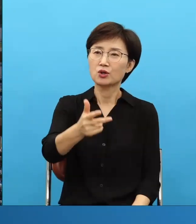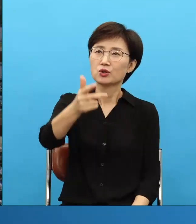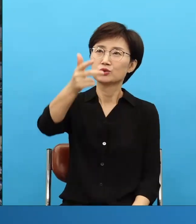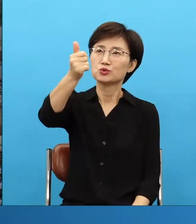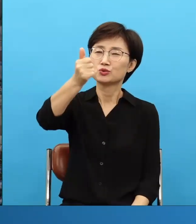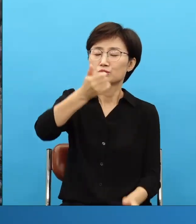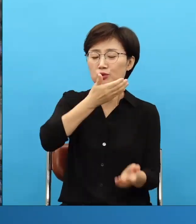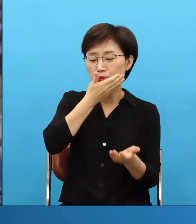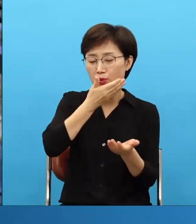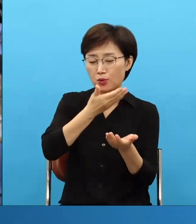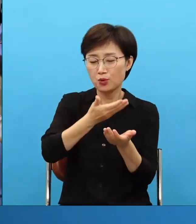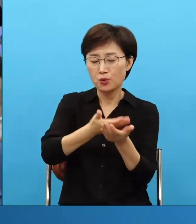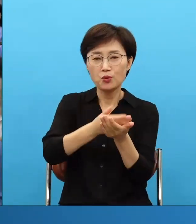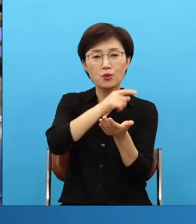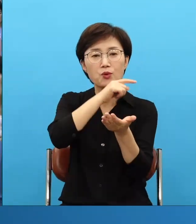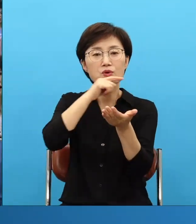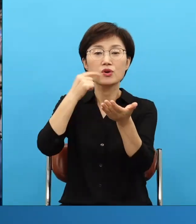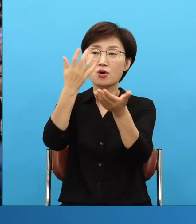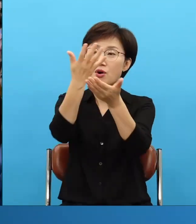능력이로다. 주의